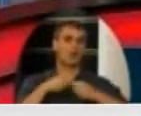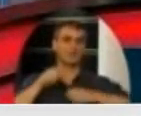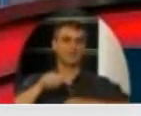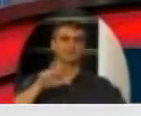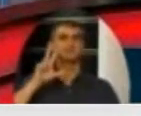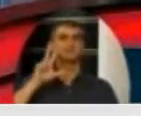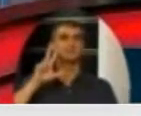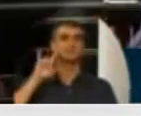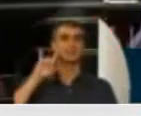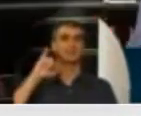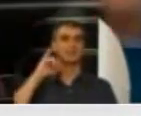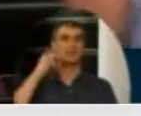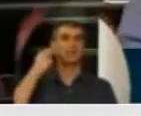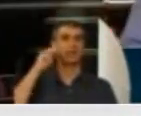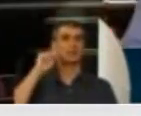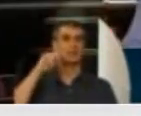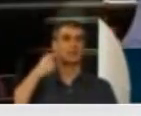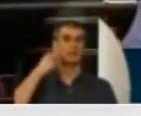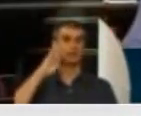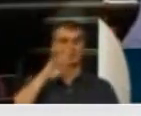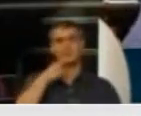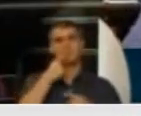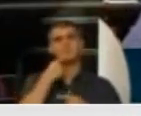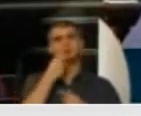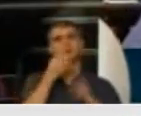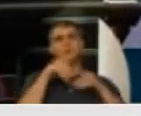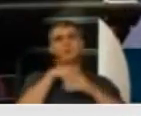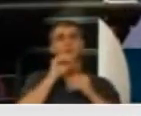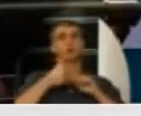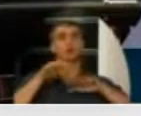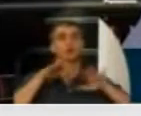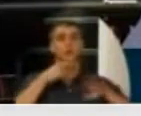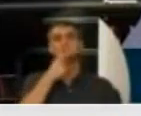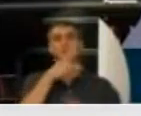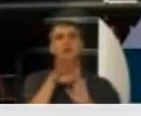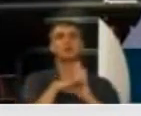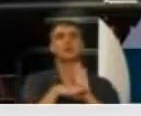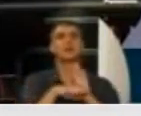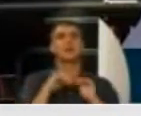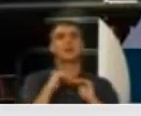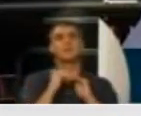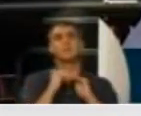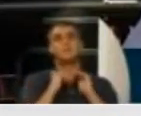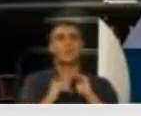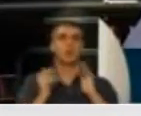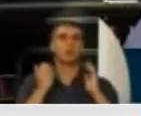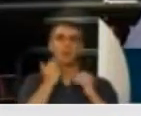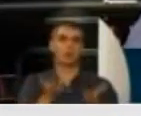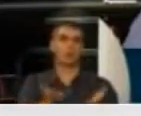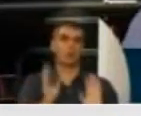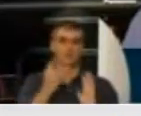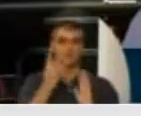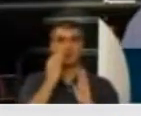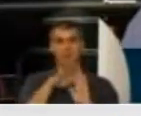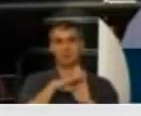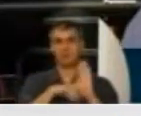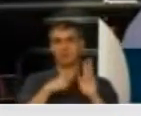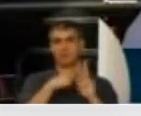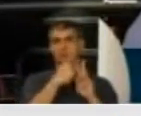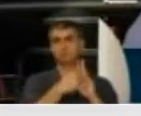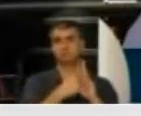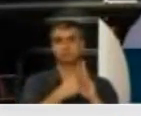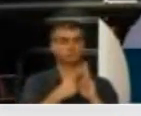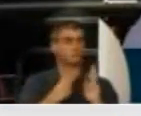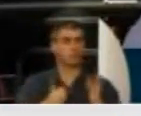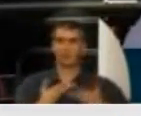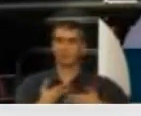צחי הנגבי כפרשן היותר פנימי של ראש הממשלה, שזה היה התנאי הפחות גרוע מהתנאים מבחינתו.